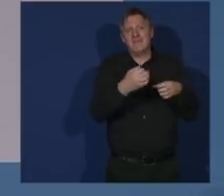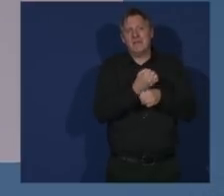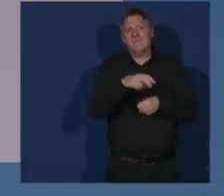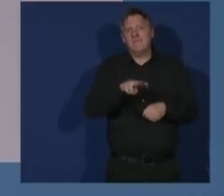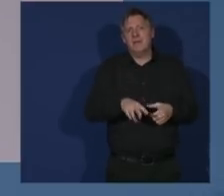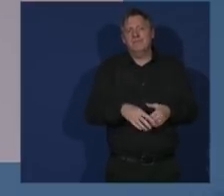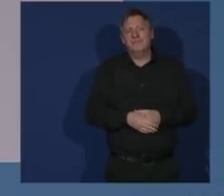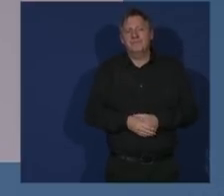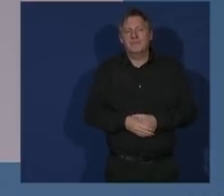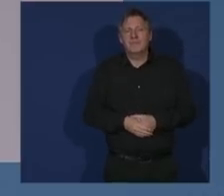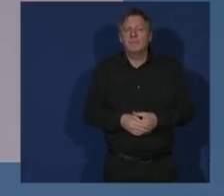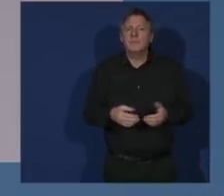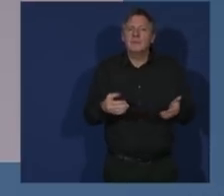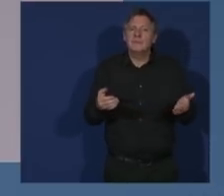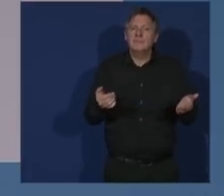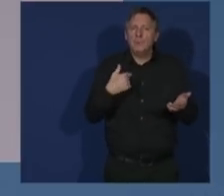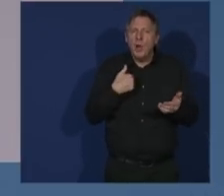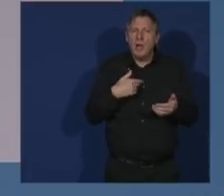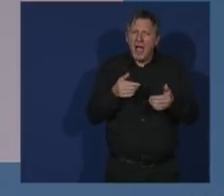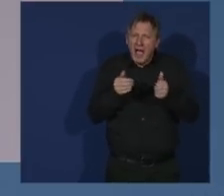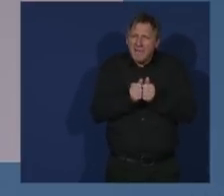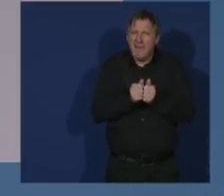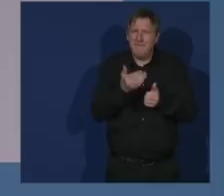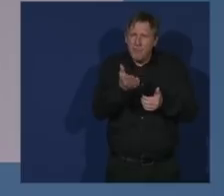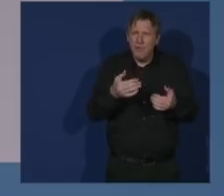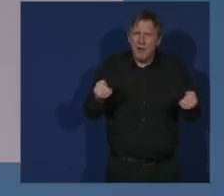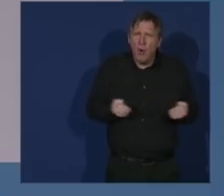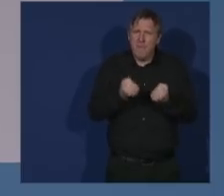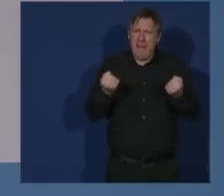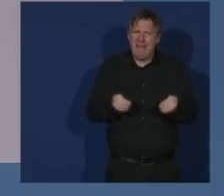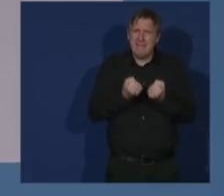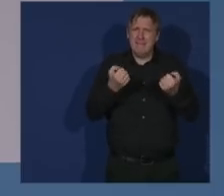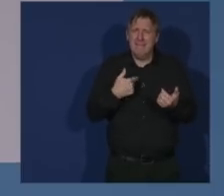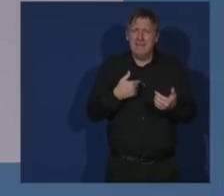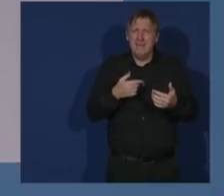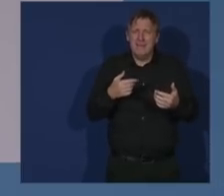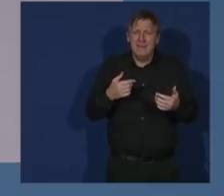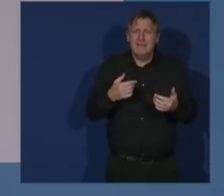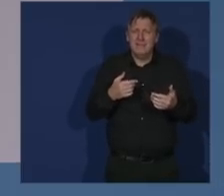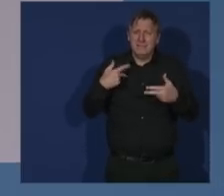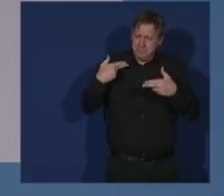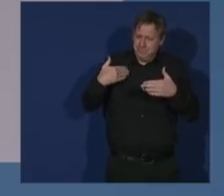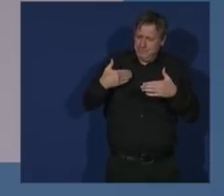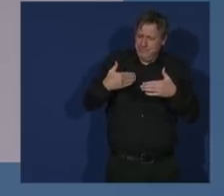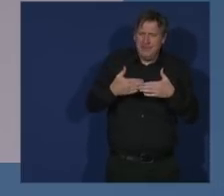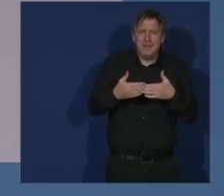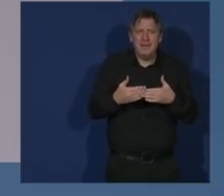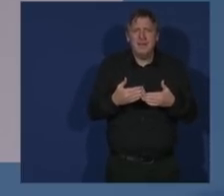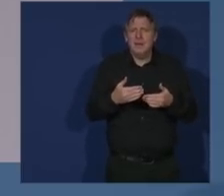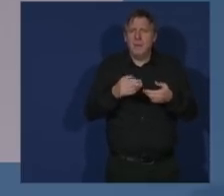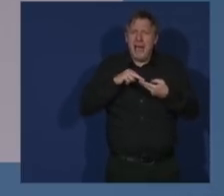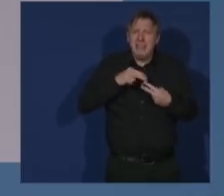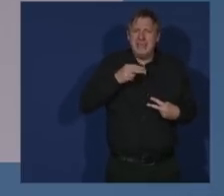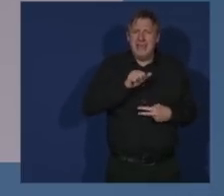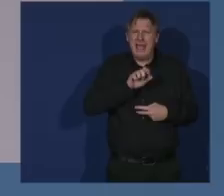J'ai fait campagne auprès de vous. Autour de la nécessité de renouer avec notre ADN.